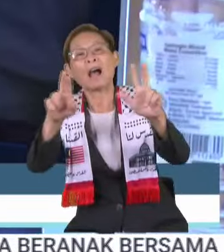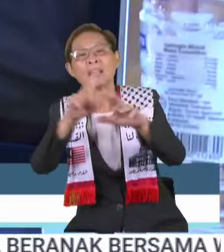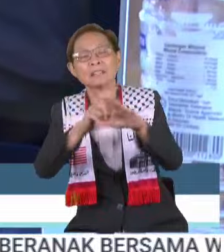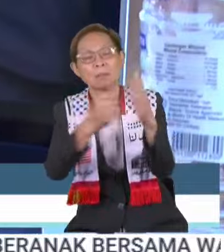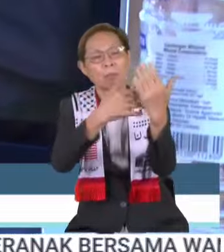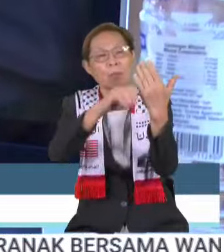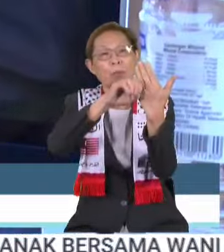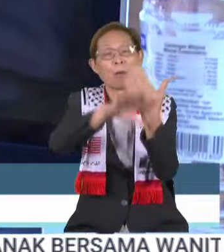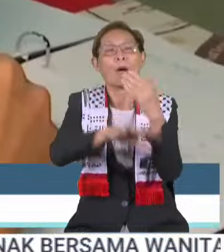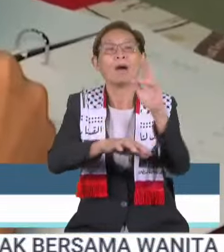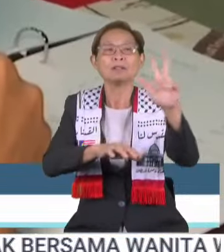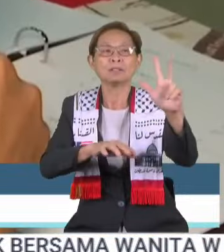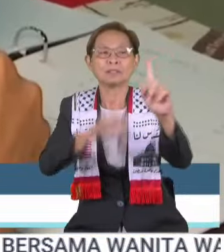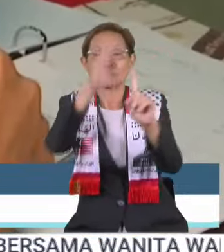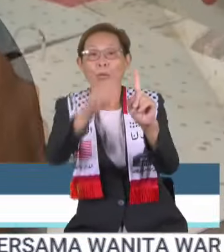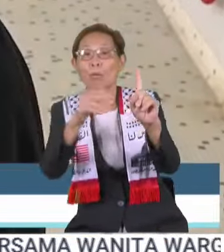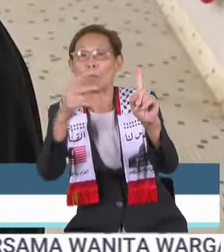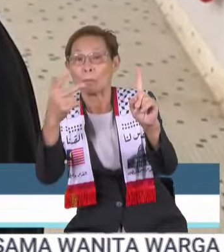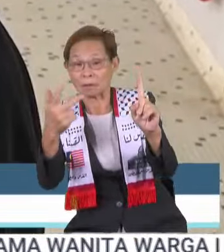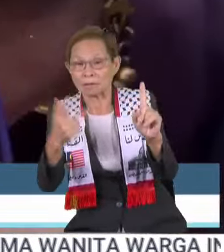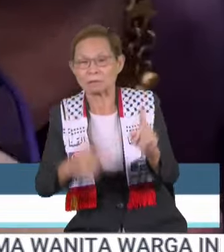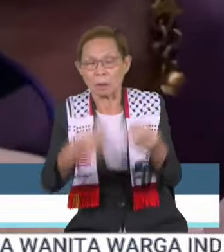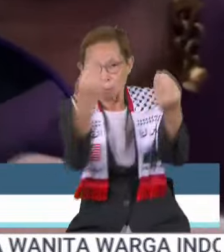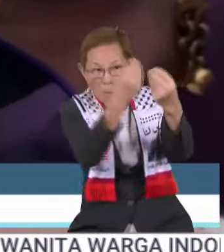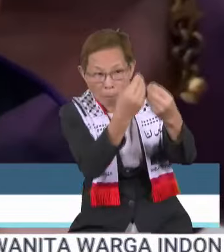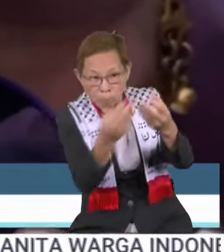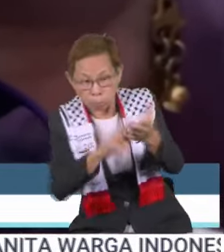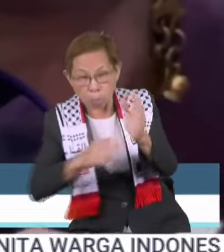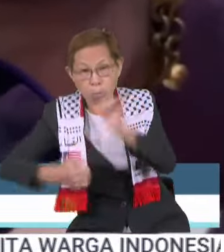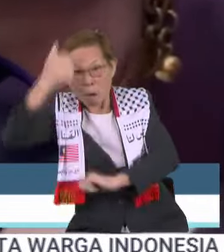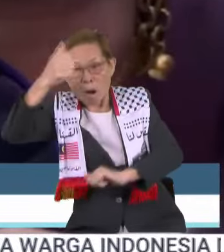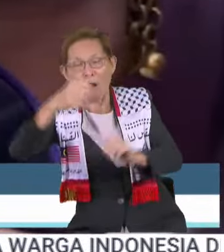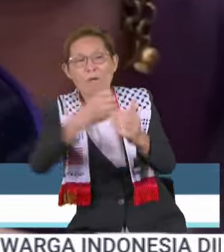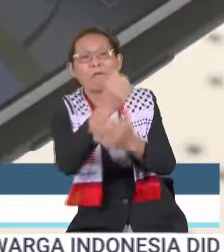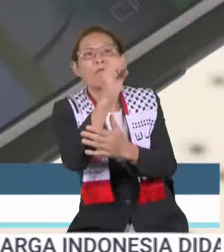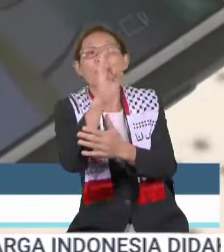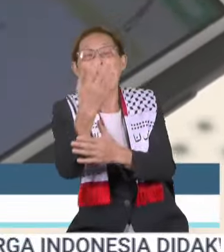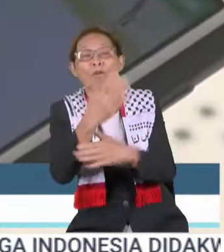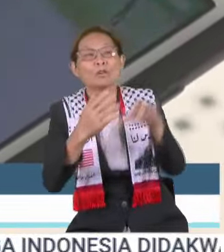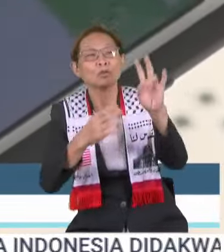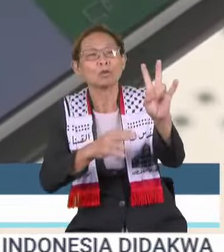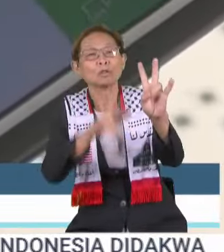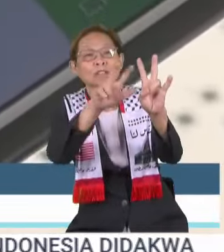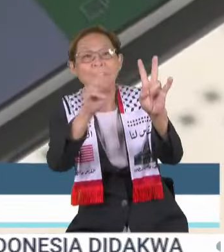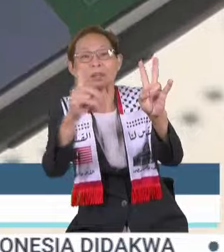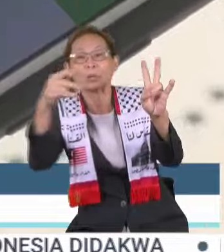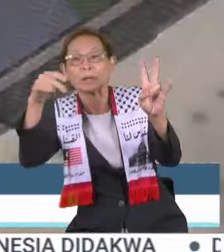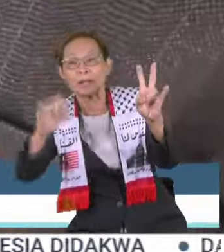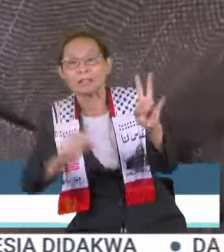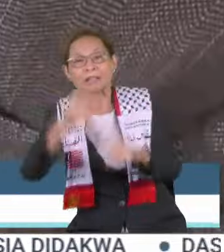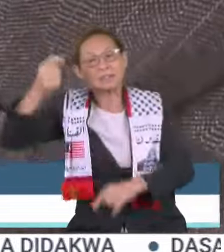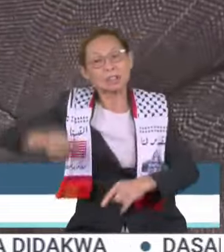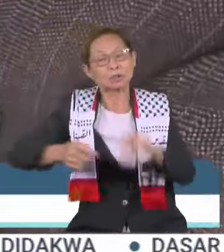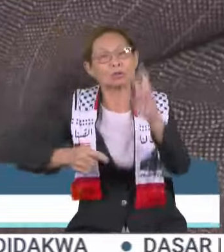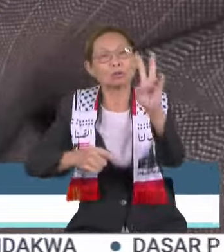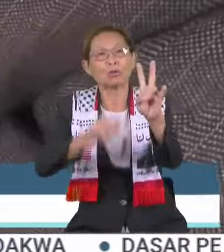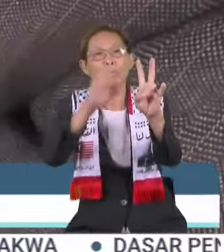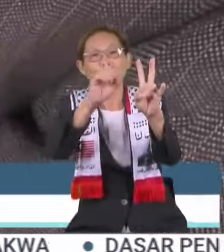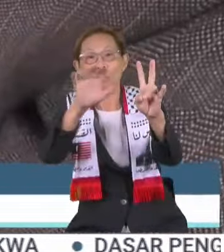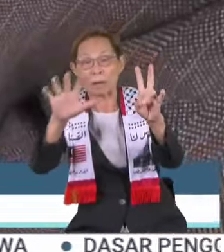sehingga 31 Mac lalu. Statistik tertinggi direkodkan melalui Facebook iaitu 731 kes, TikTok